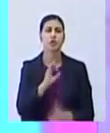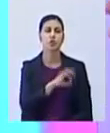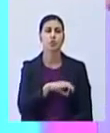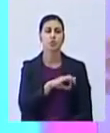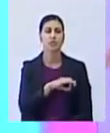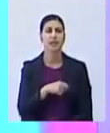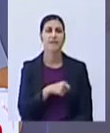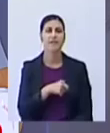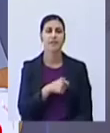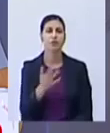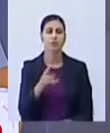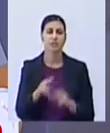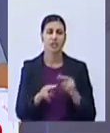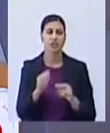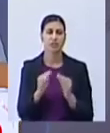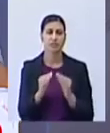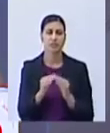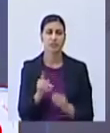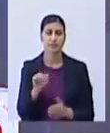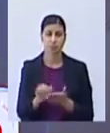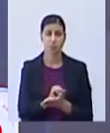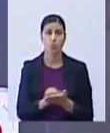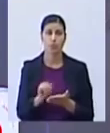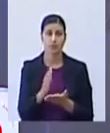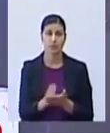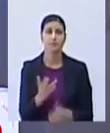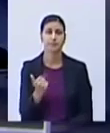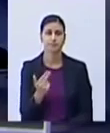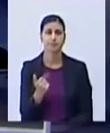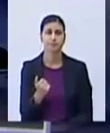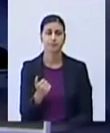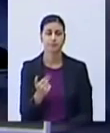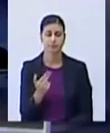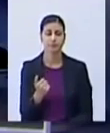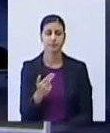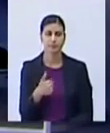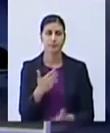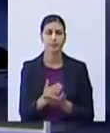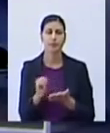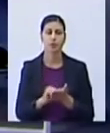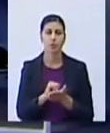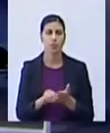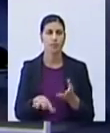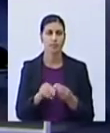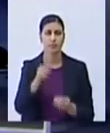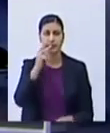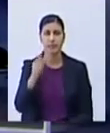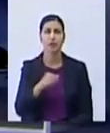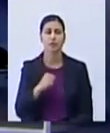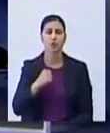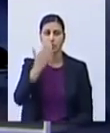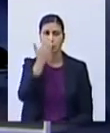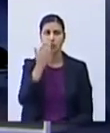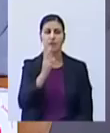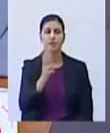in firmisa, romeli firmaci kašenep saks. Ke samsokhar dres, ke ratkhma unda ekhla akhvidet nakhot me is